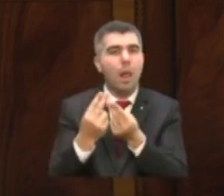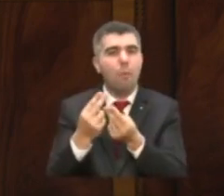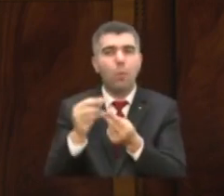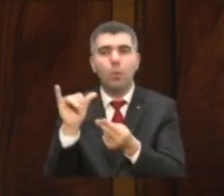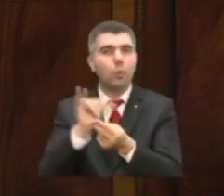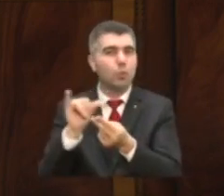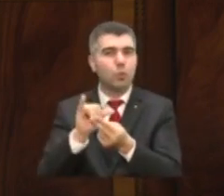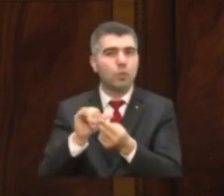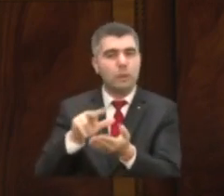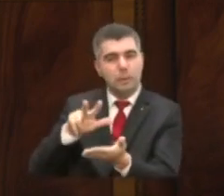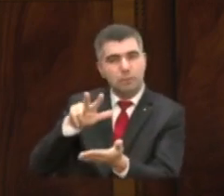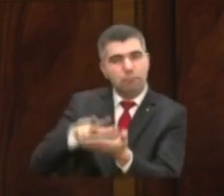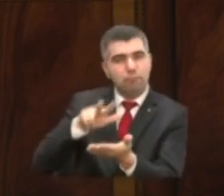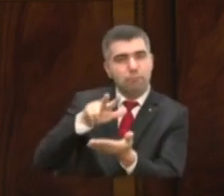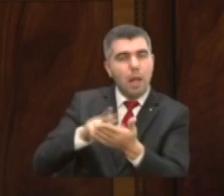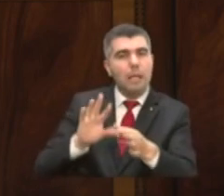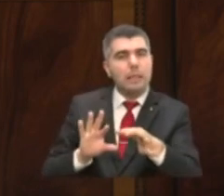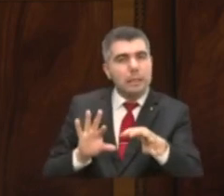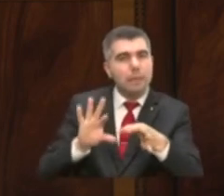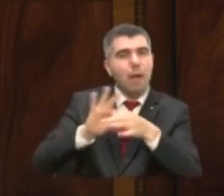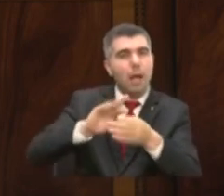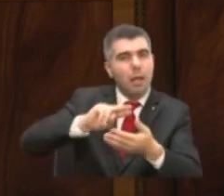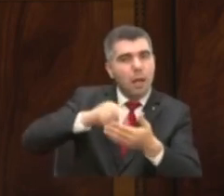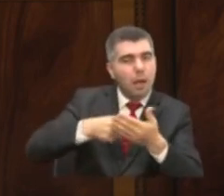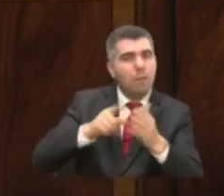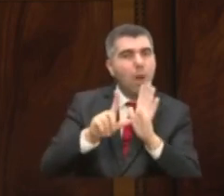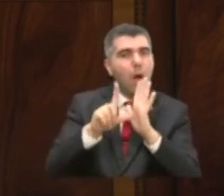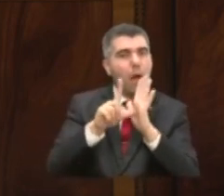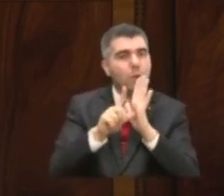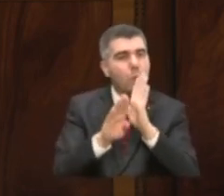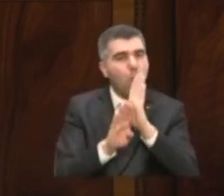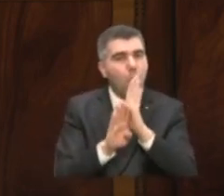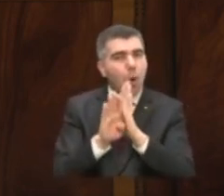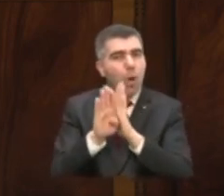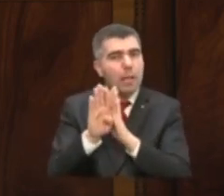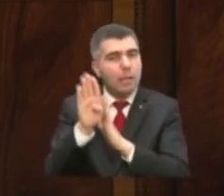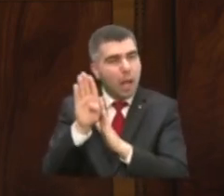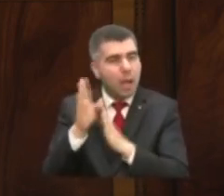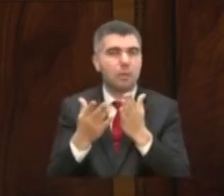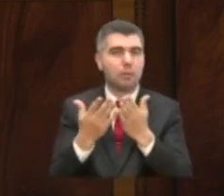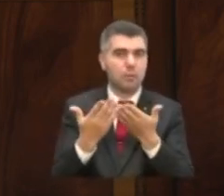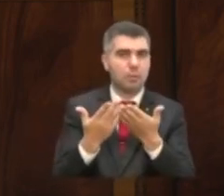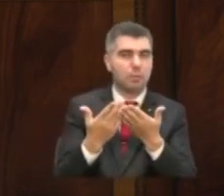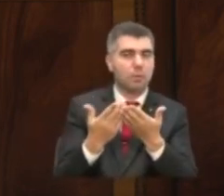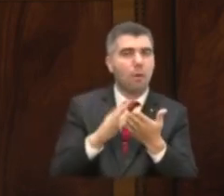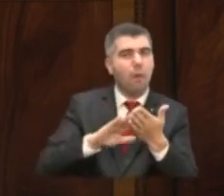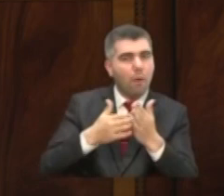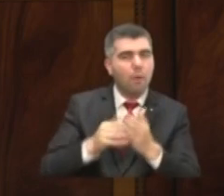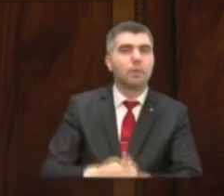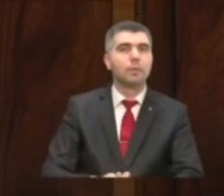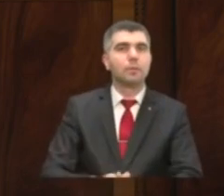للمملكة المغربية في مجال حقوق الإنسان والمبنية على مقاربة إنسانية ومسؤولة في مجال الهجرة